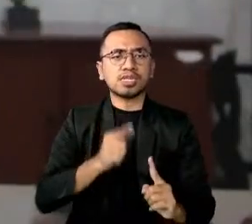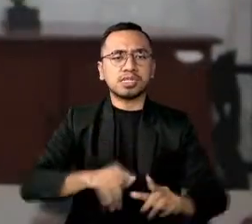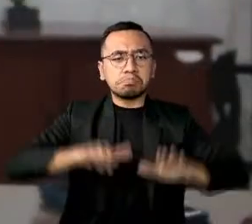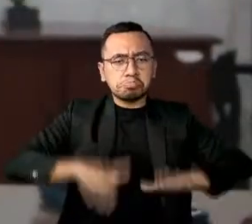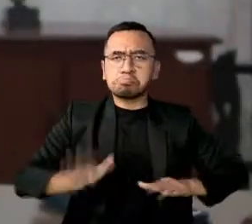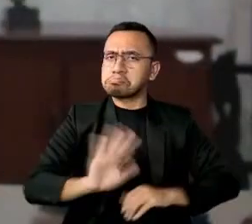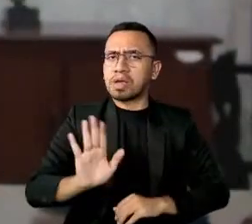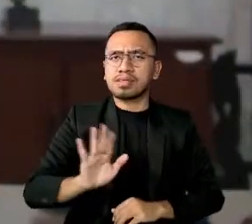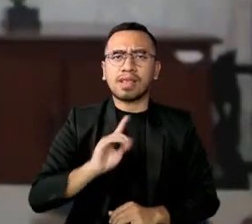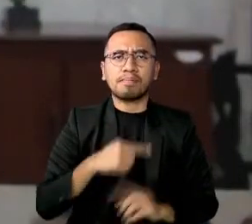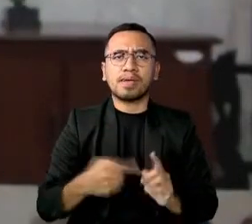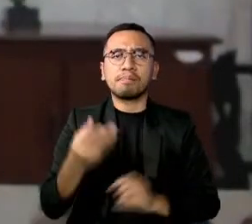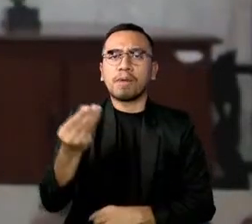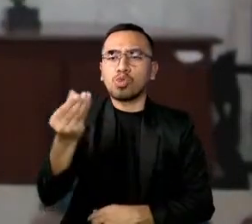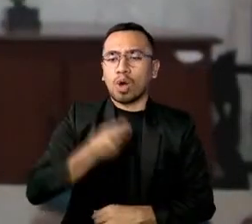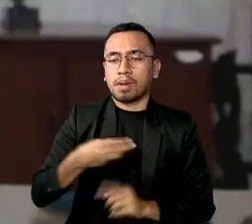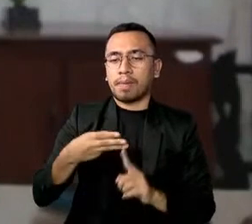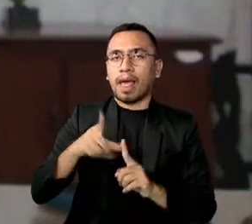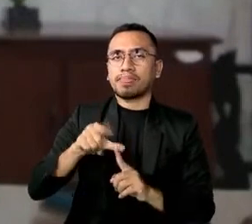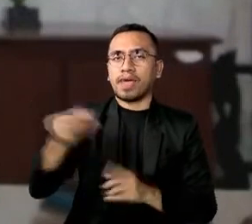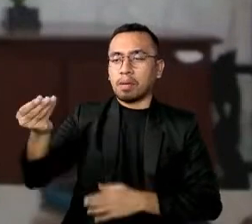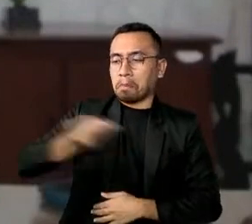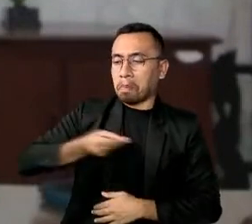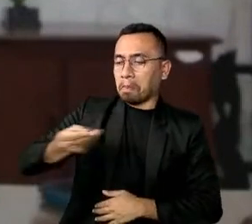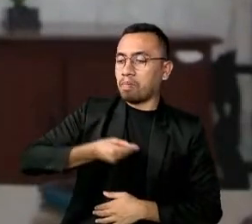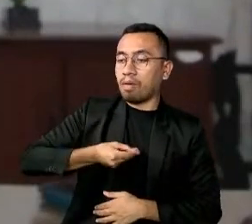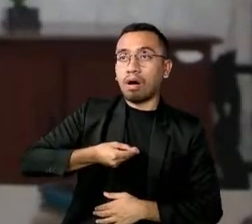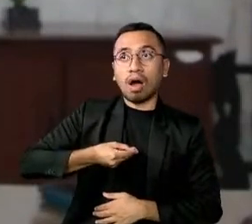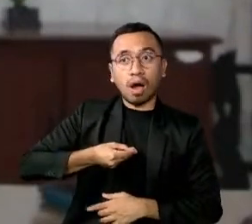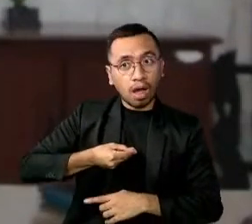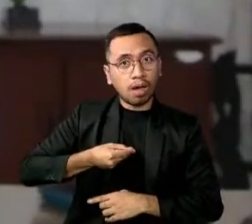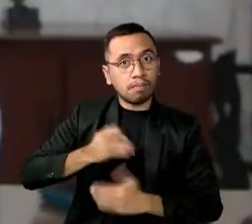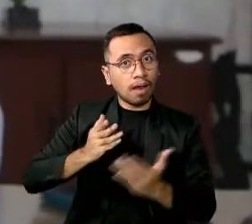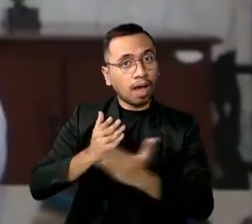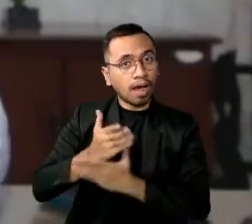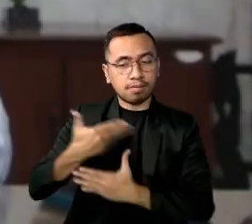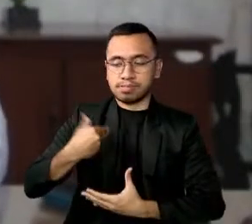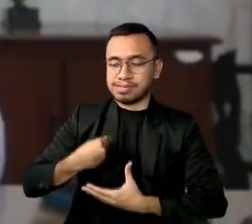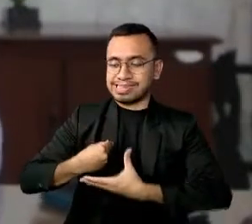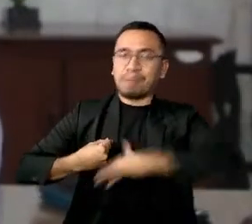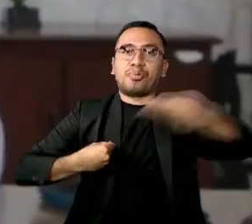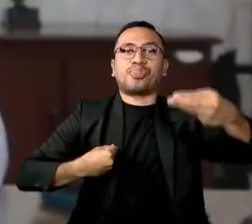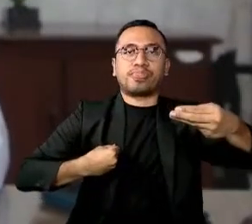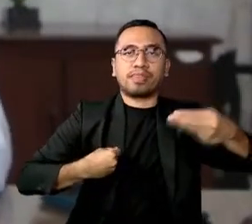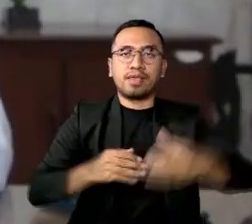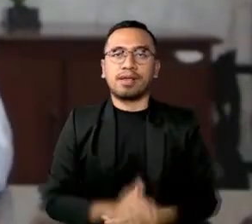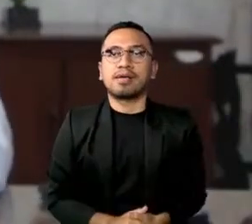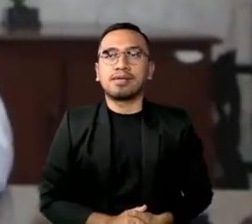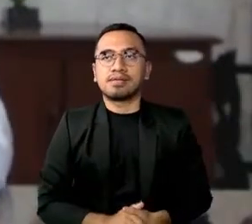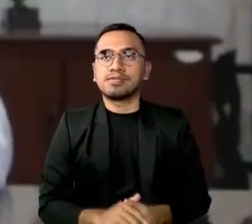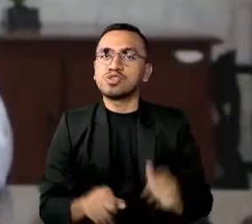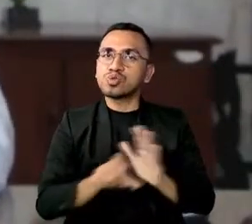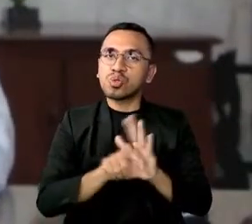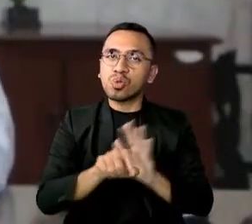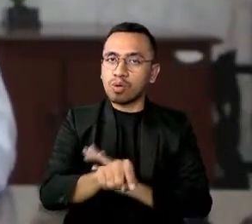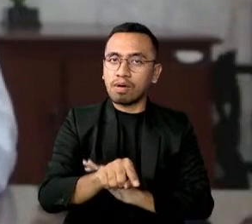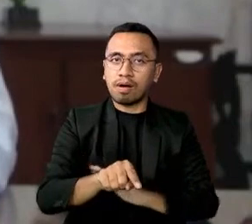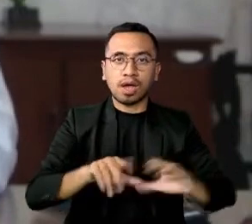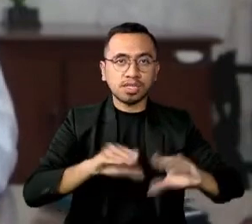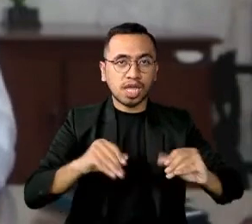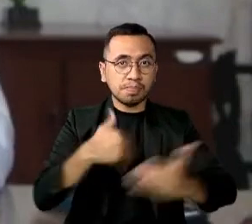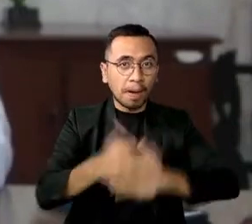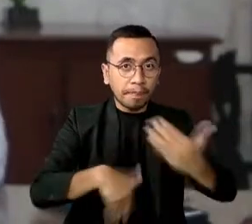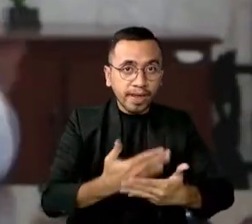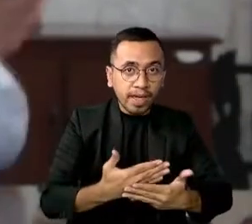penjaga pemerintah yang lalu kemudian dia seorang pekerja pabrik cabut karburator